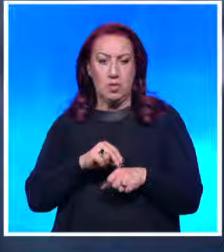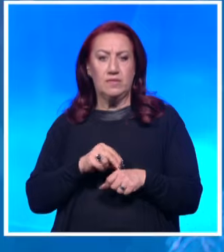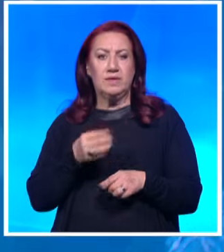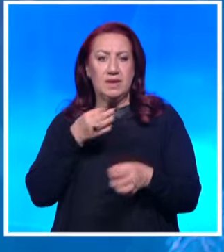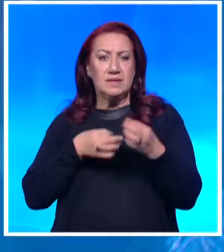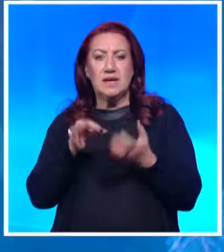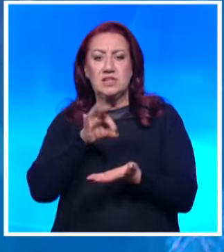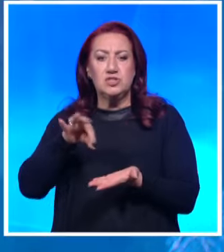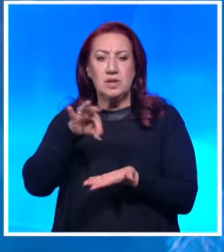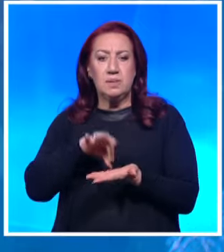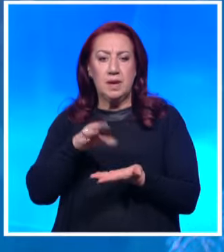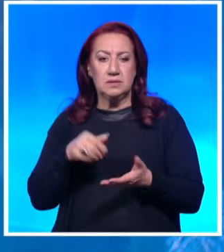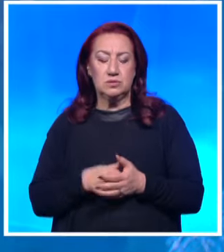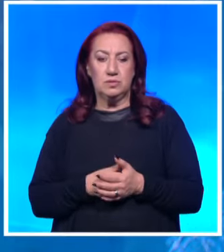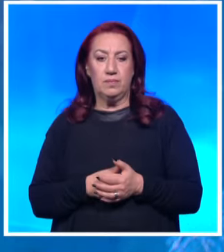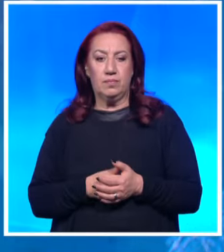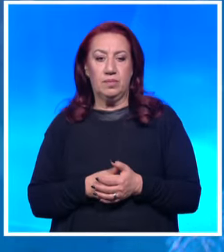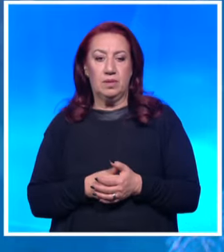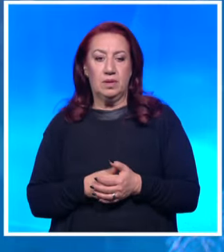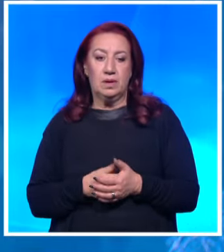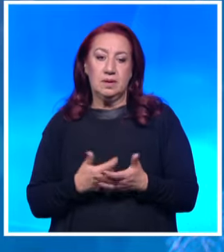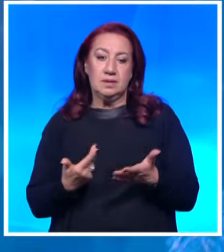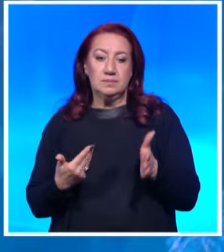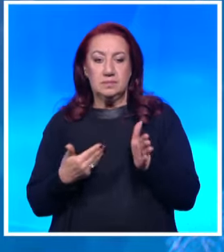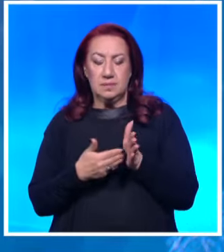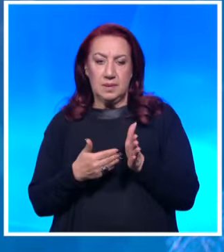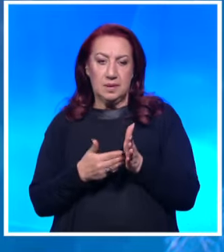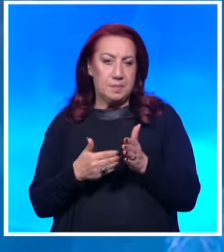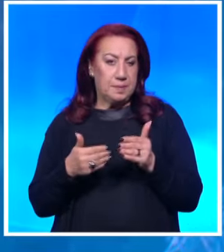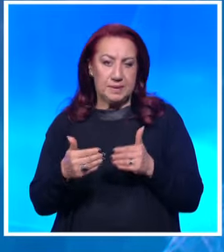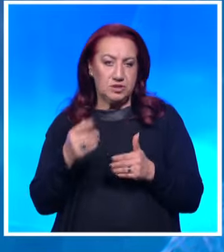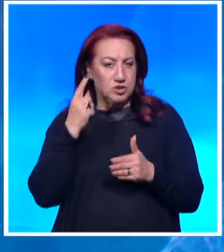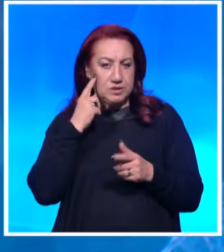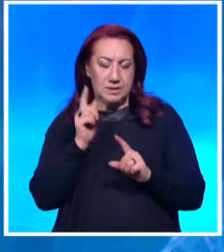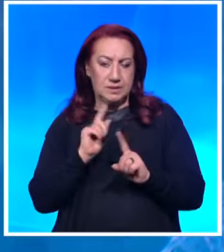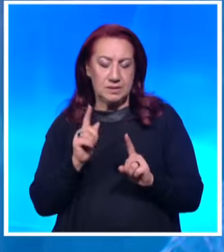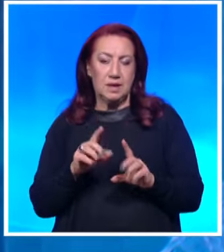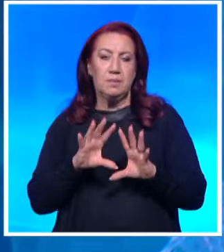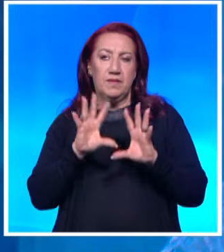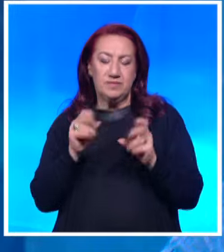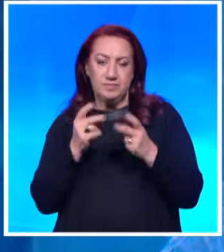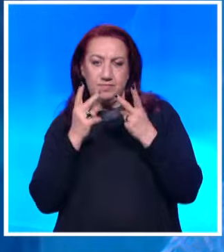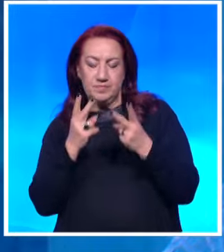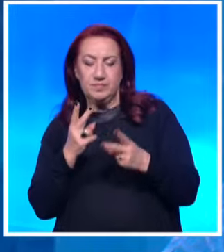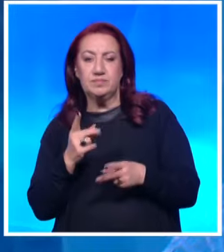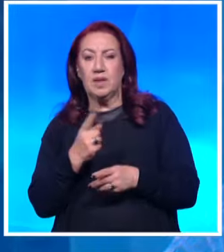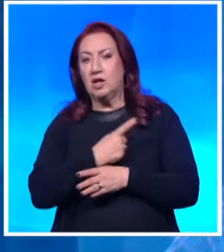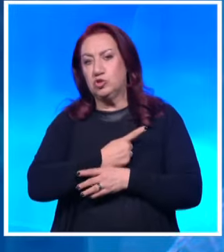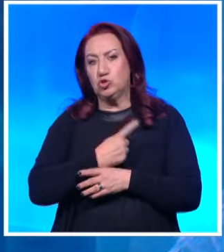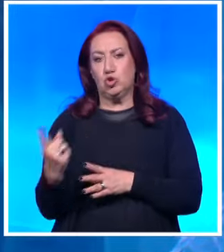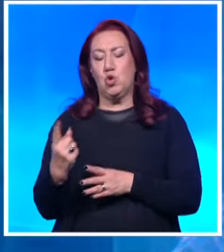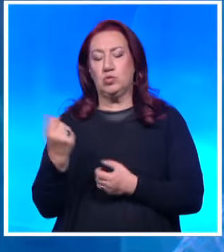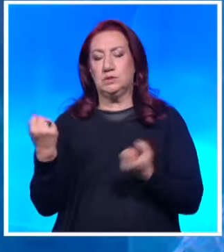инцидент? Причината няма да е известна скоро време, но всичко сочи към несъобразена скорост. Всички виждате щетите какви